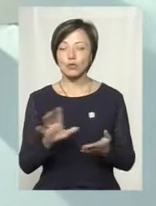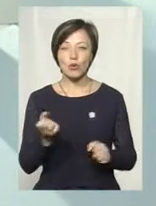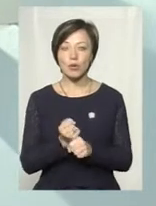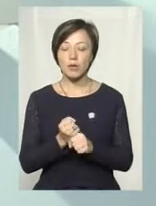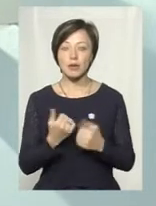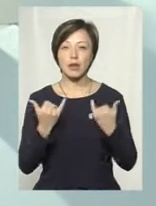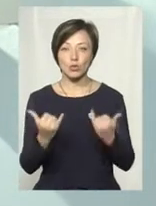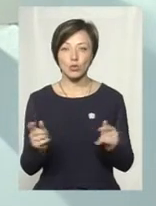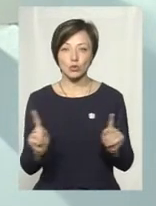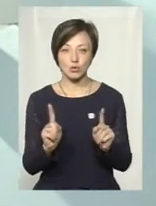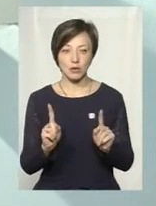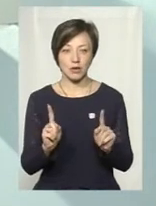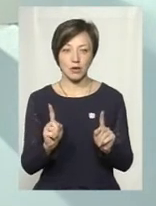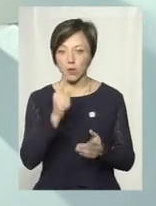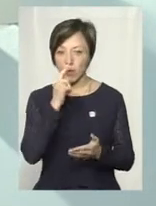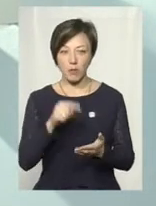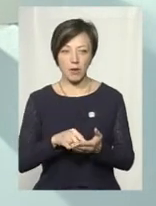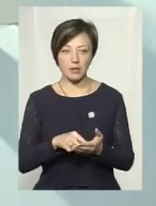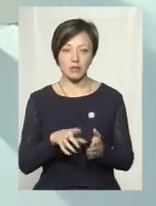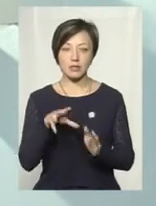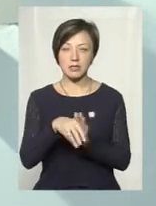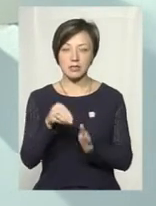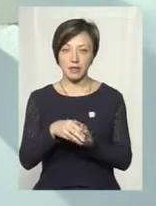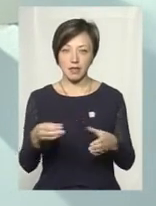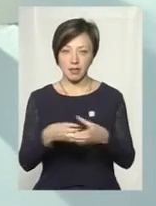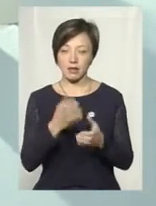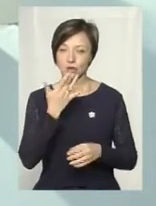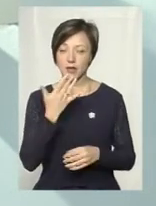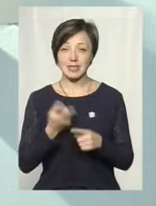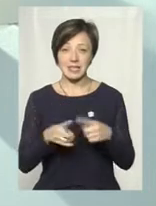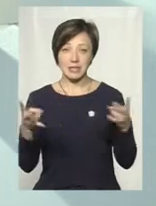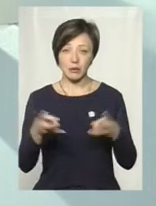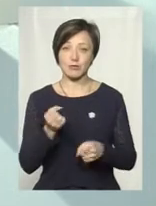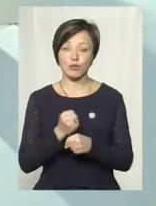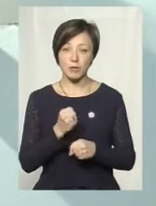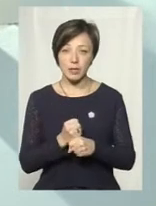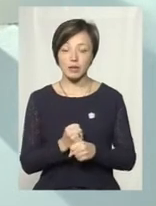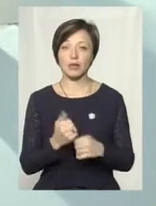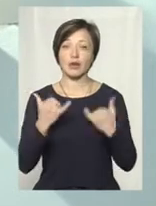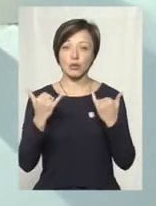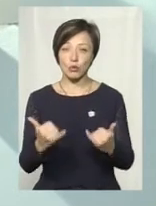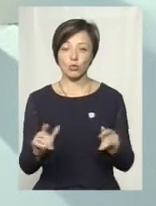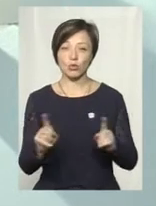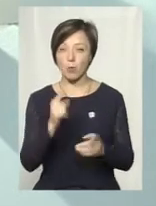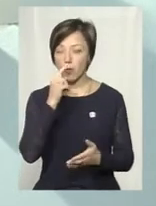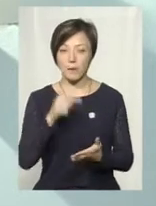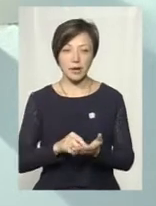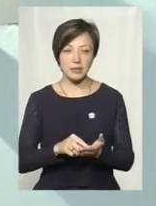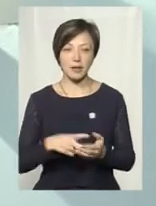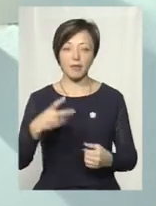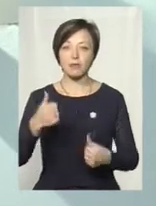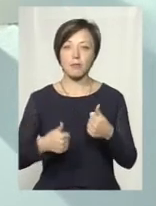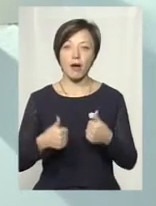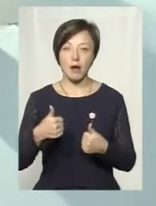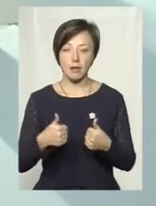щоб попасти до складу національної збірної. Це треба зробити для того, щоб попасти на